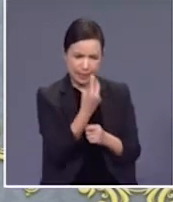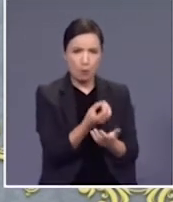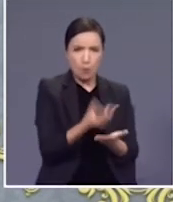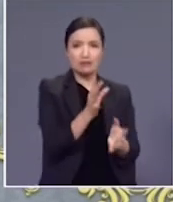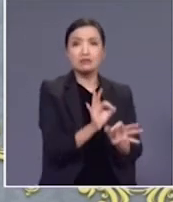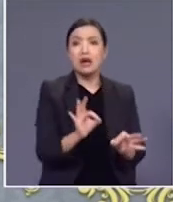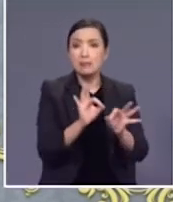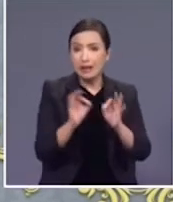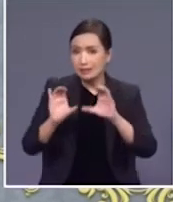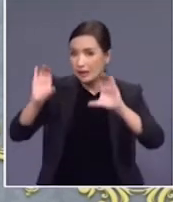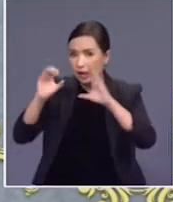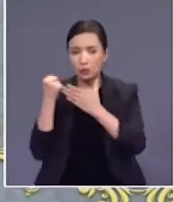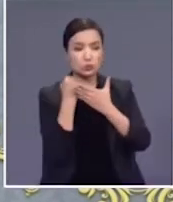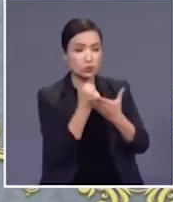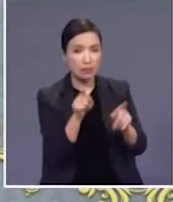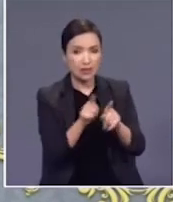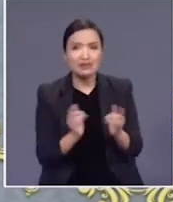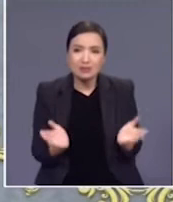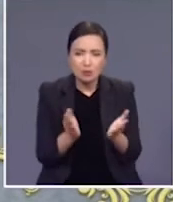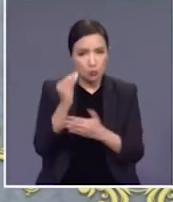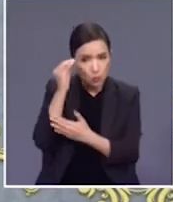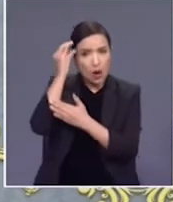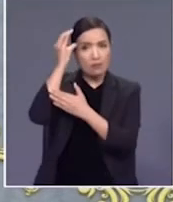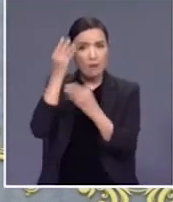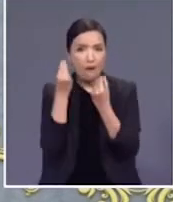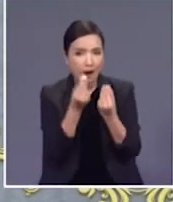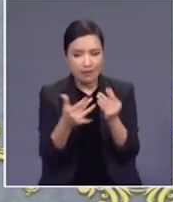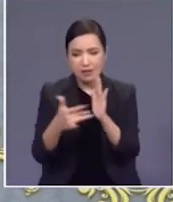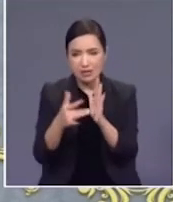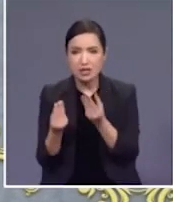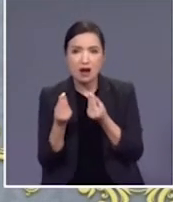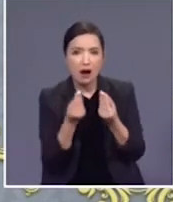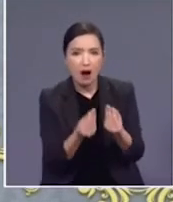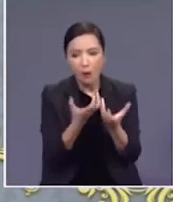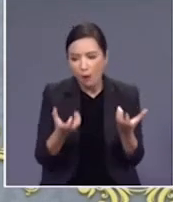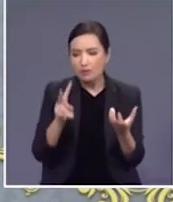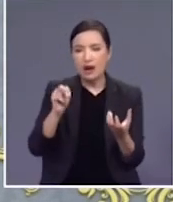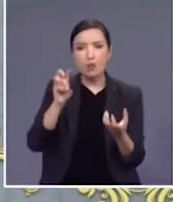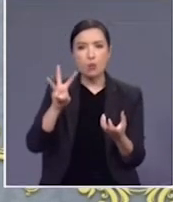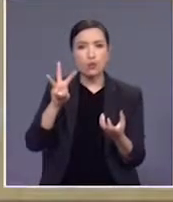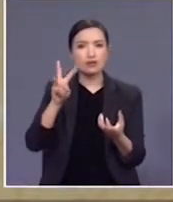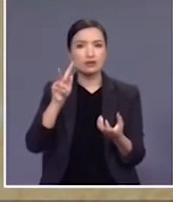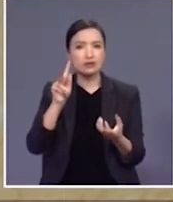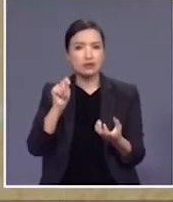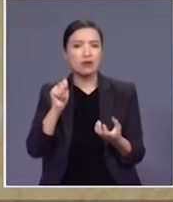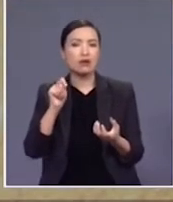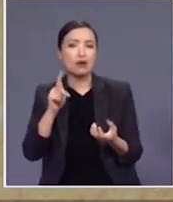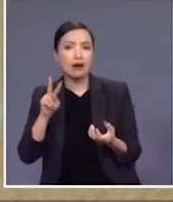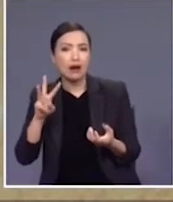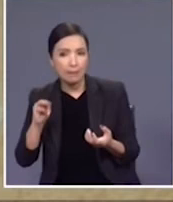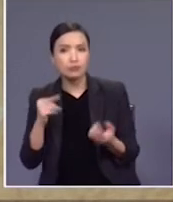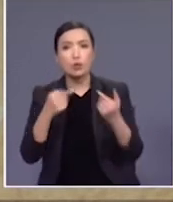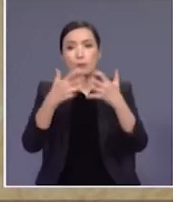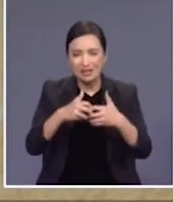ฐเองก็ต้องเข้าไปเสริมในเรื่องการสนับสนุนองค์ความรู้การใช้เทคโนโลยีและนวัตกรรมในการผลิตอีกด้วยทั้งนี้รัฐบาลมีแผน